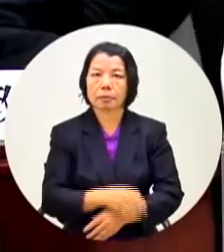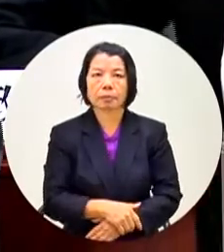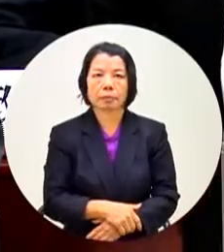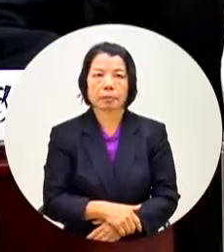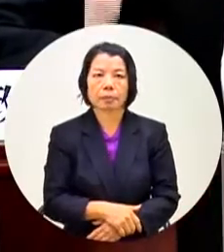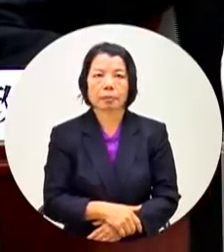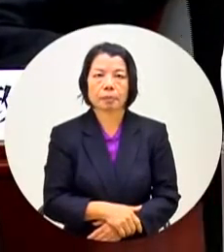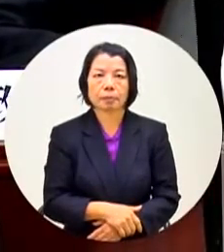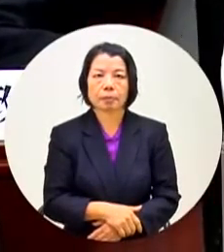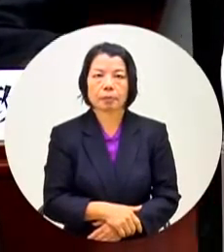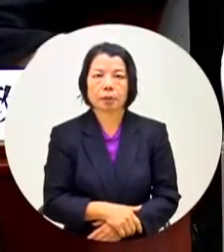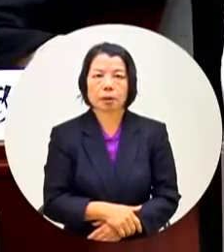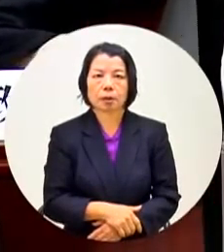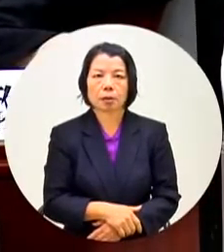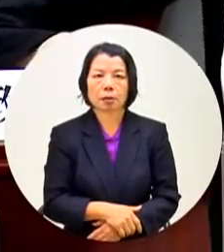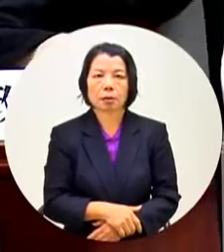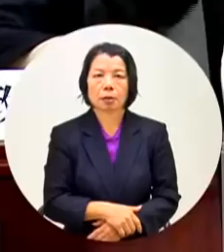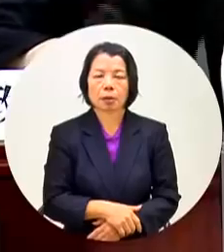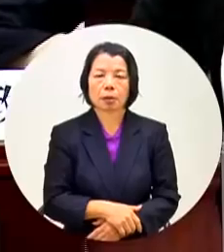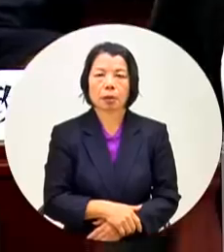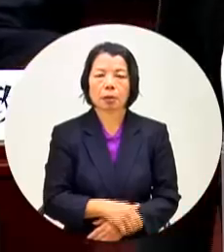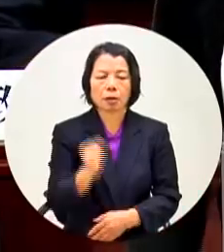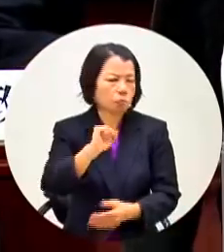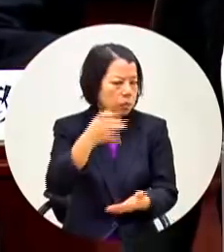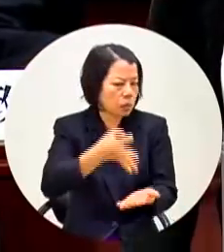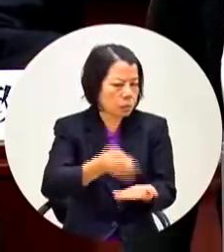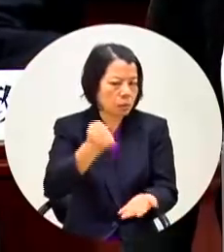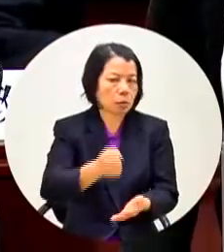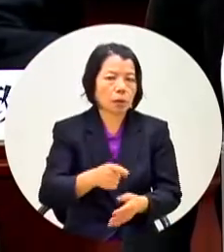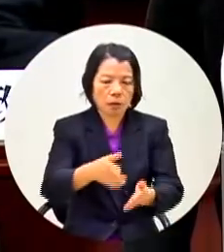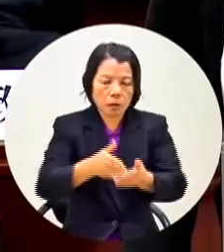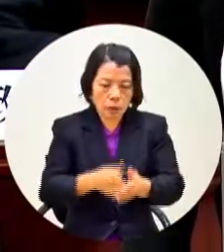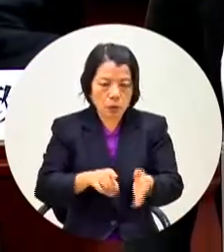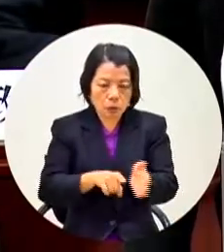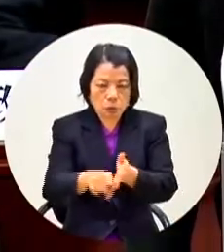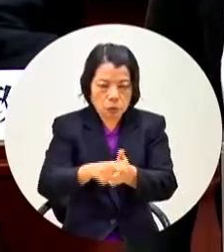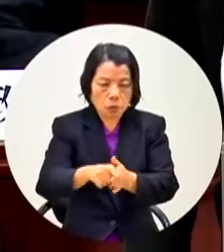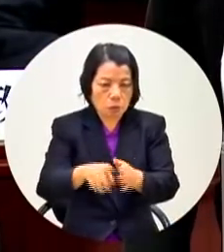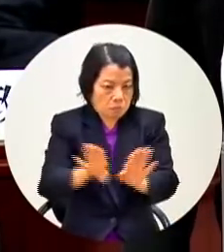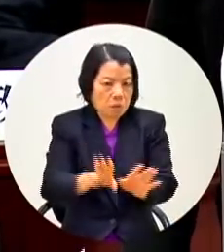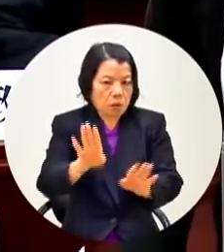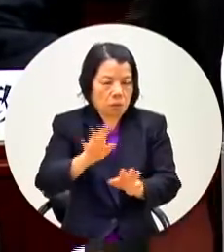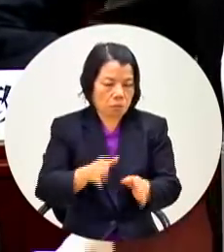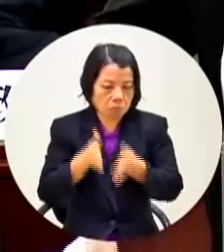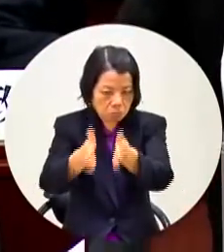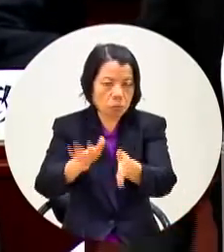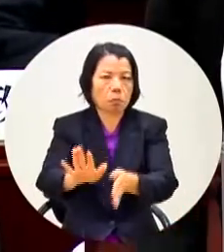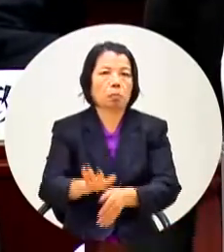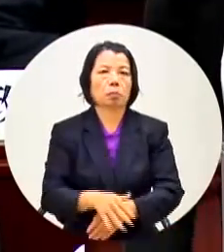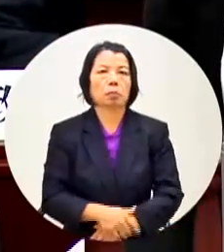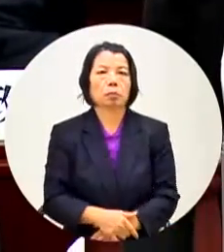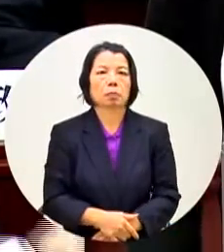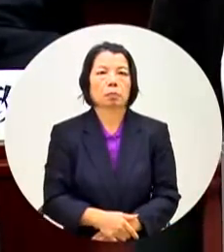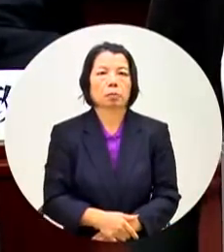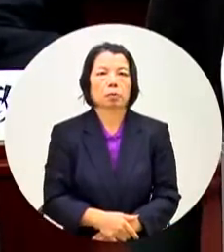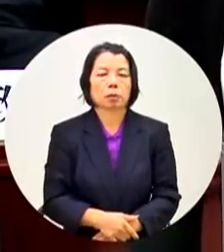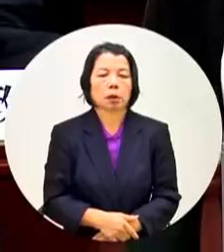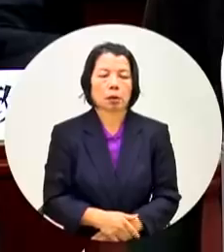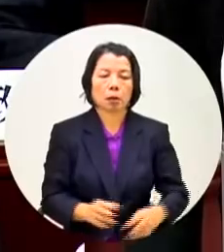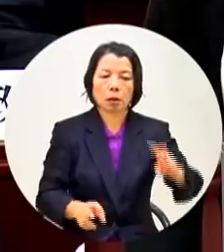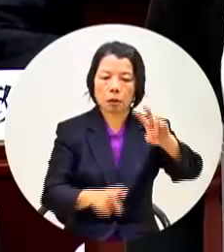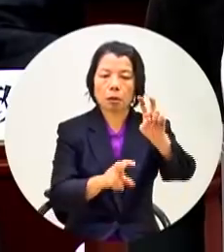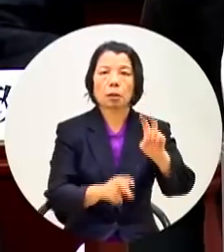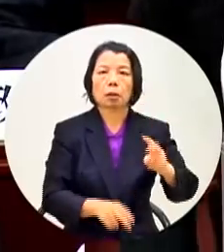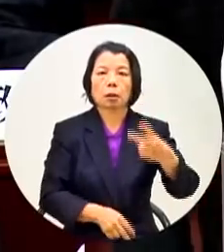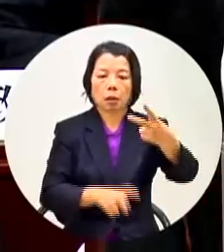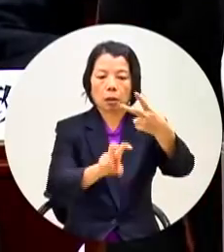为我们、 啊、这很清楚啊，你一定要有一个专门 对，没错， 嘿。 但是我现在的意思就是说，二月二十号， 局长，我的问题很清楚， 我们是做业务报告。那